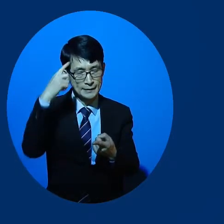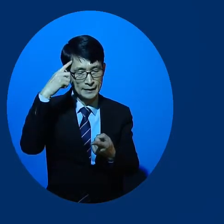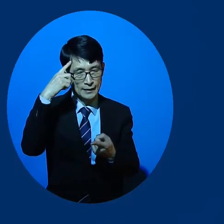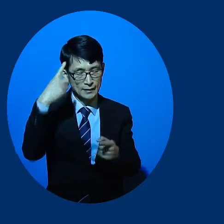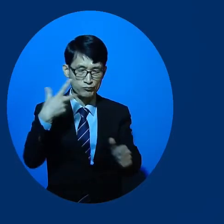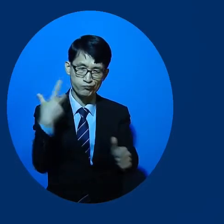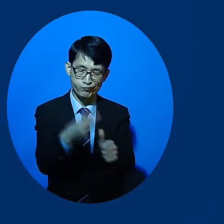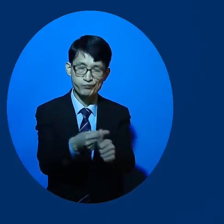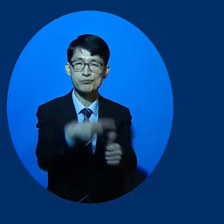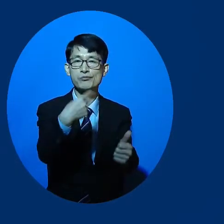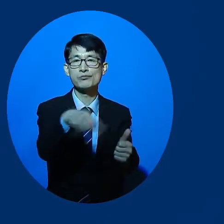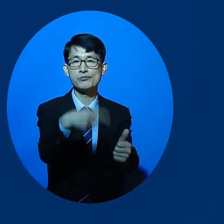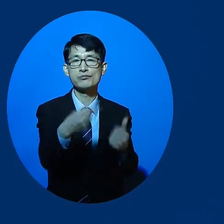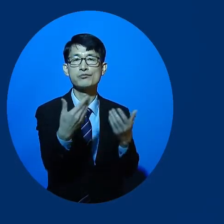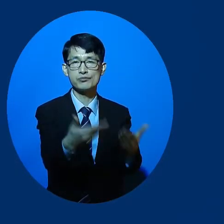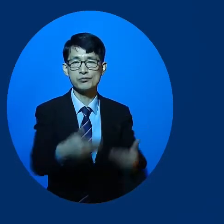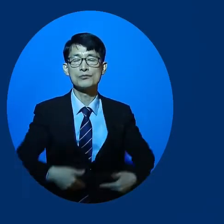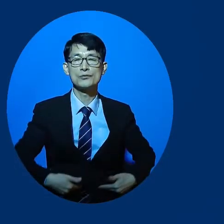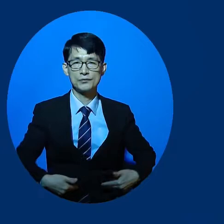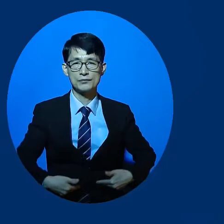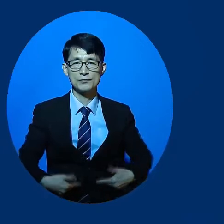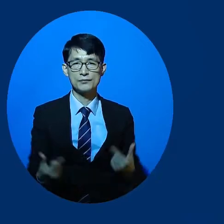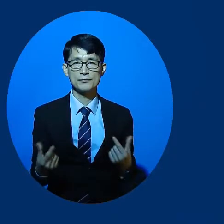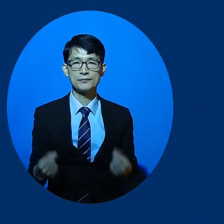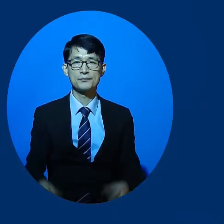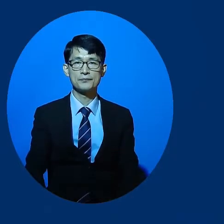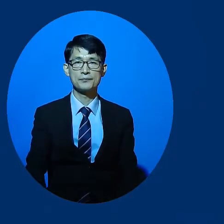말씀을 좀 드리고 싶습니다.